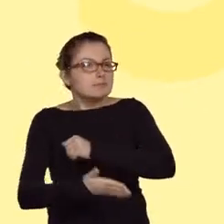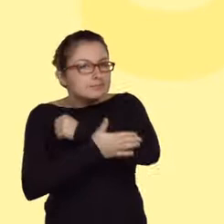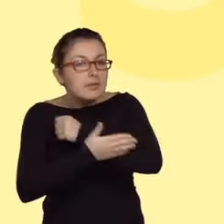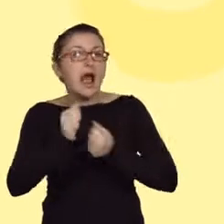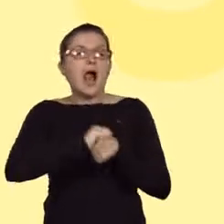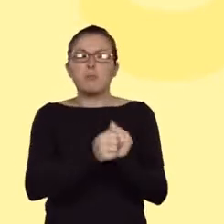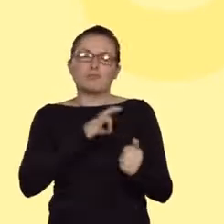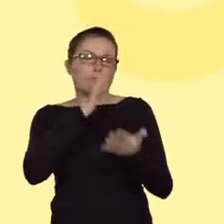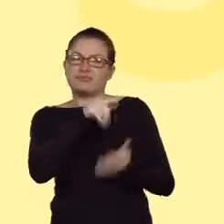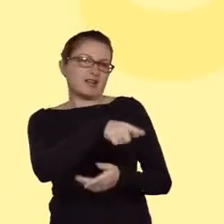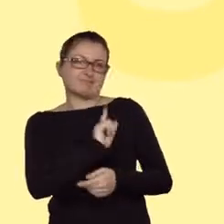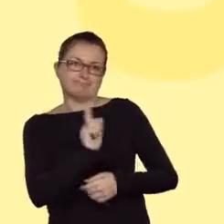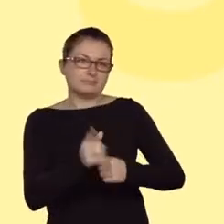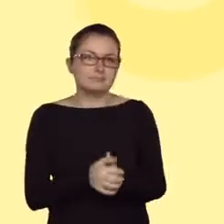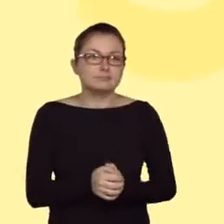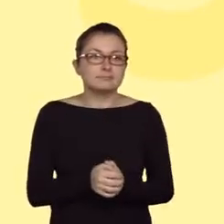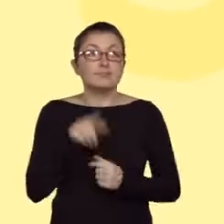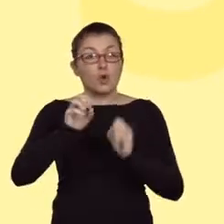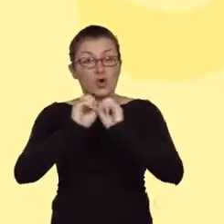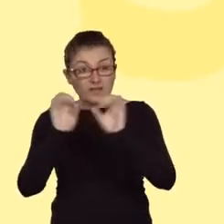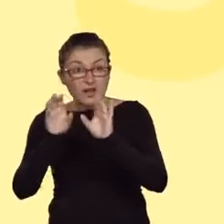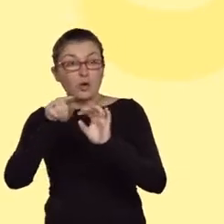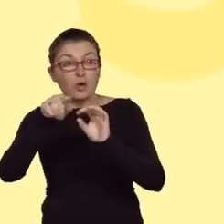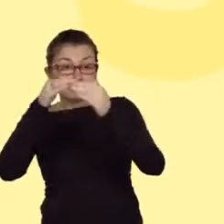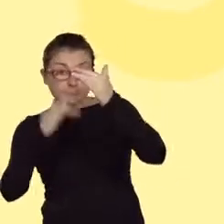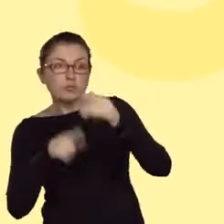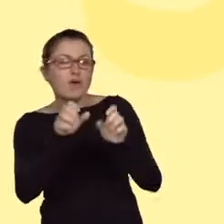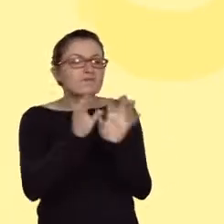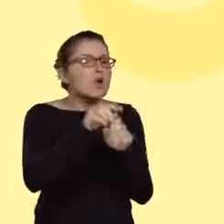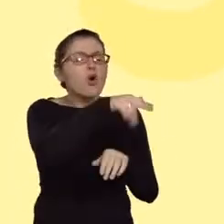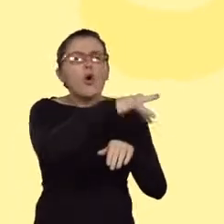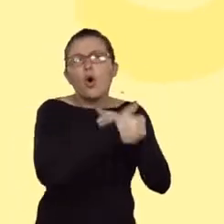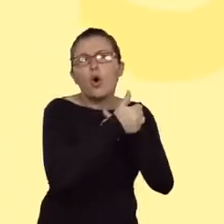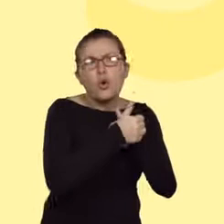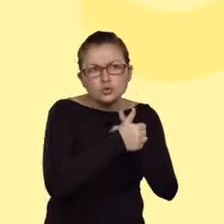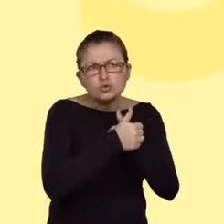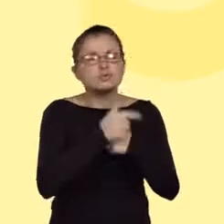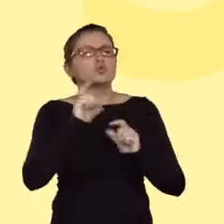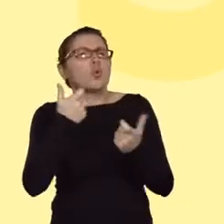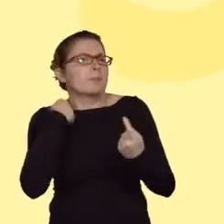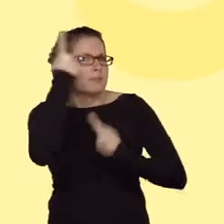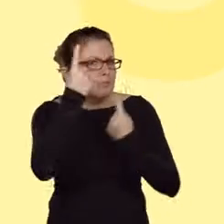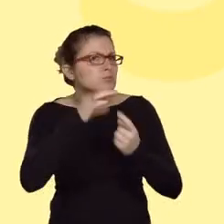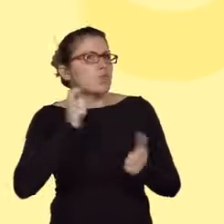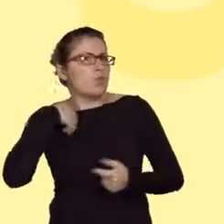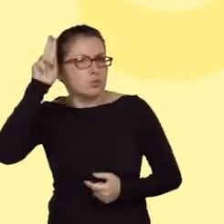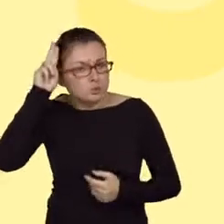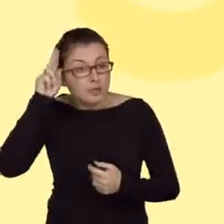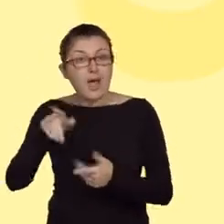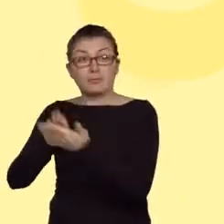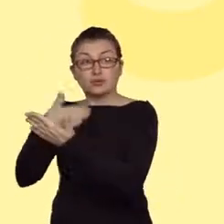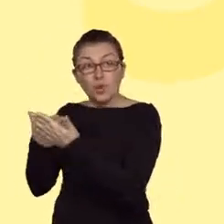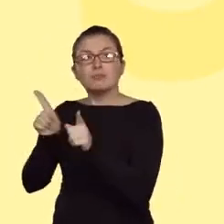wskazuje, rozbudowanie argumentu, wyjaśnienie, na czym polega, jak go rozumieć. Przykład zaś to fakt lub zdarzenie